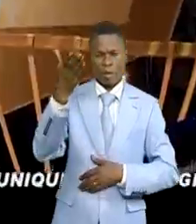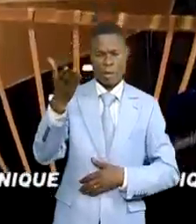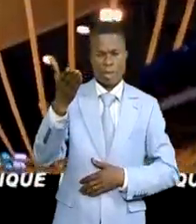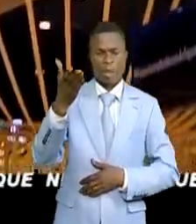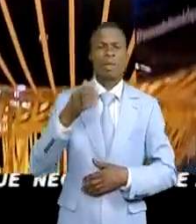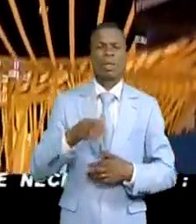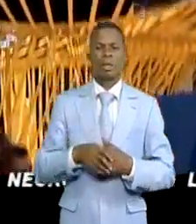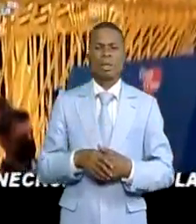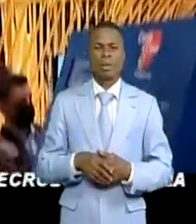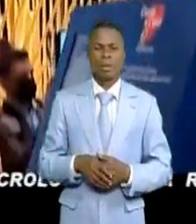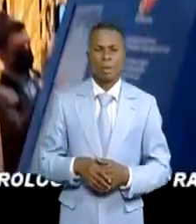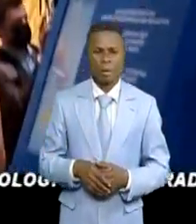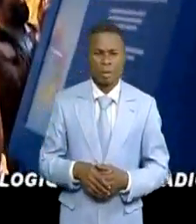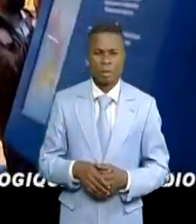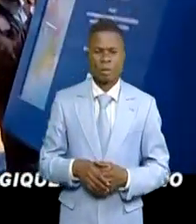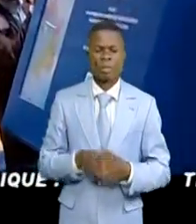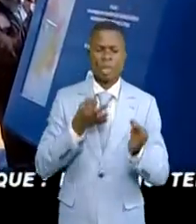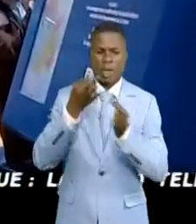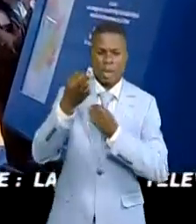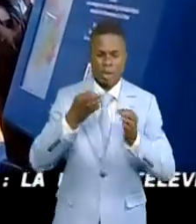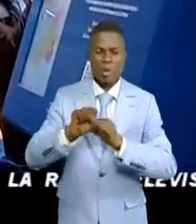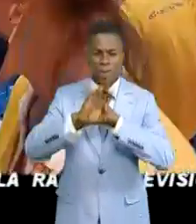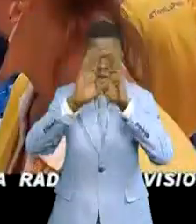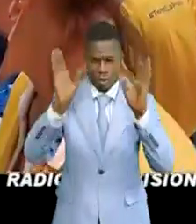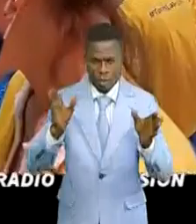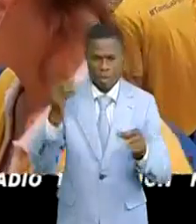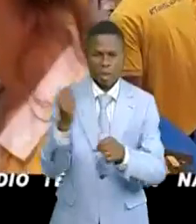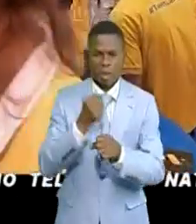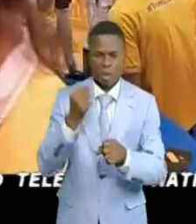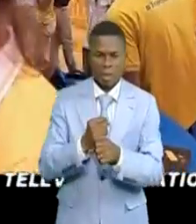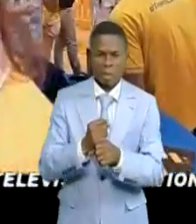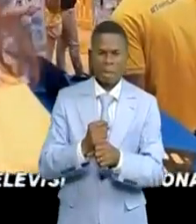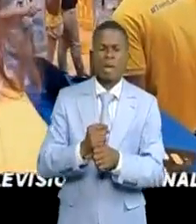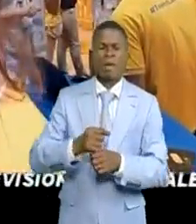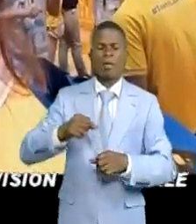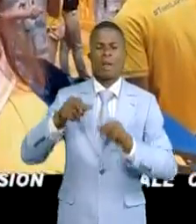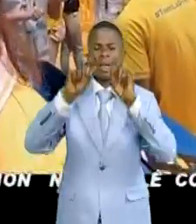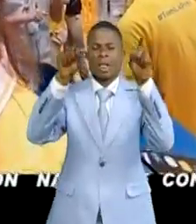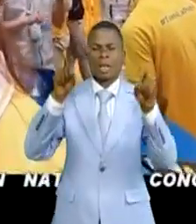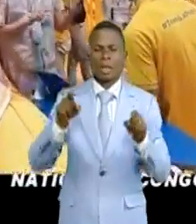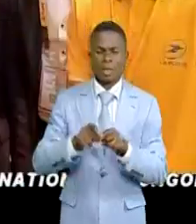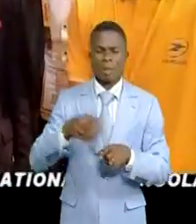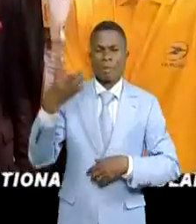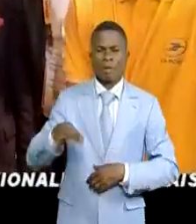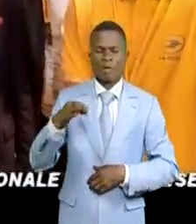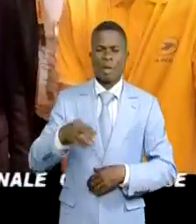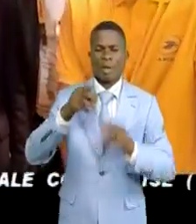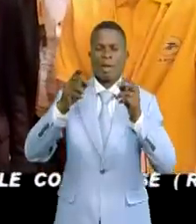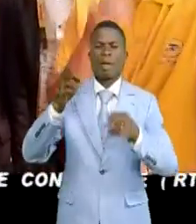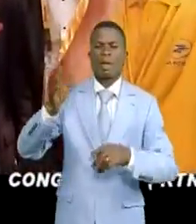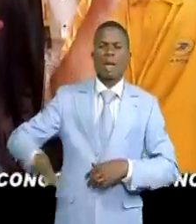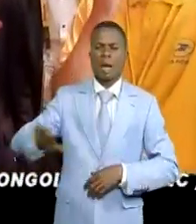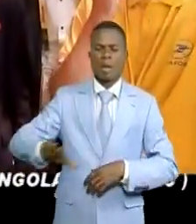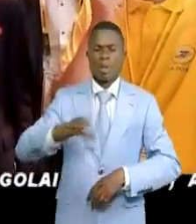les détails. Quels renseignements doit-on tirer des explications reçues sur le fonctionnement de la poste française? En mission officielle à Paris, les ministres congolais